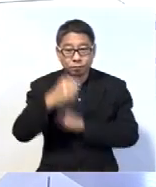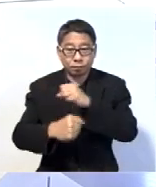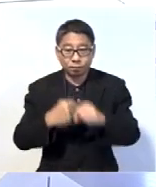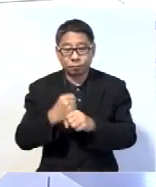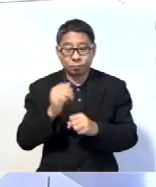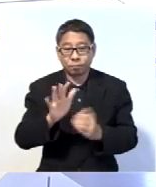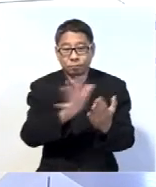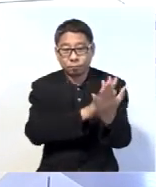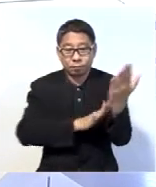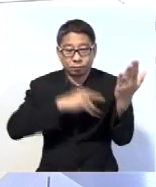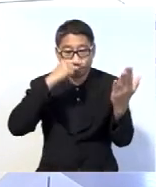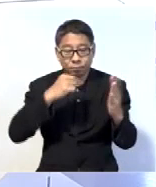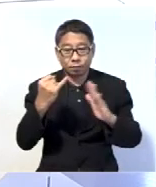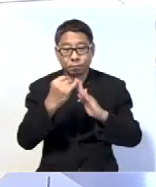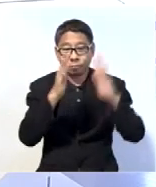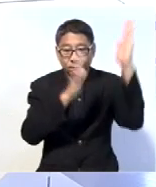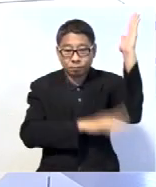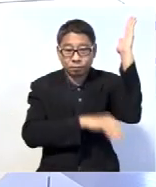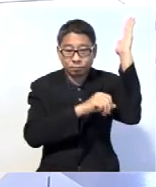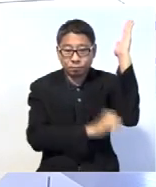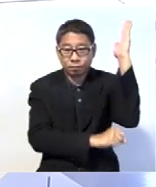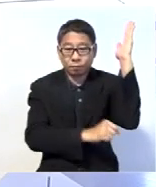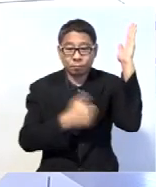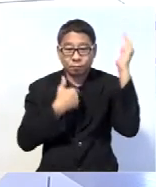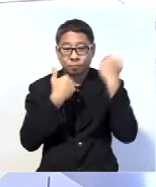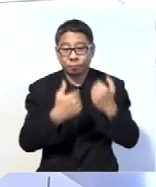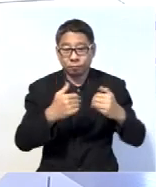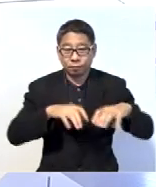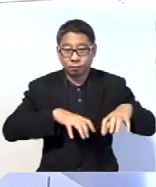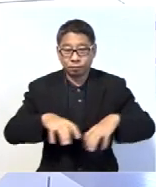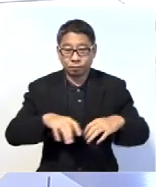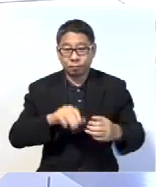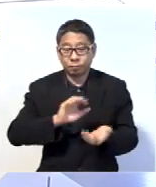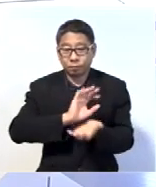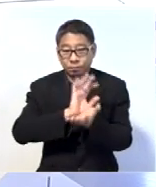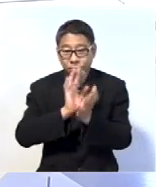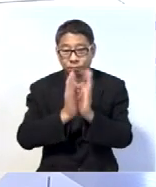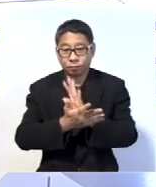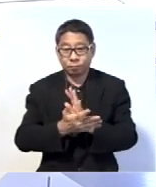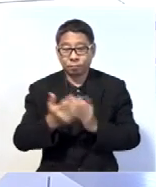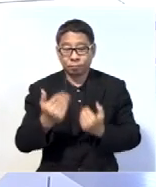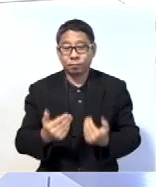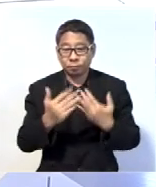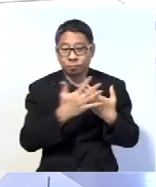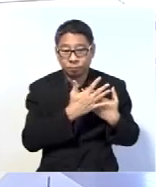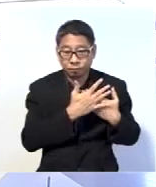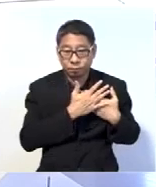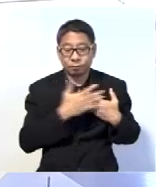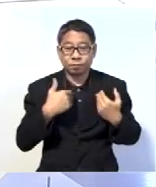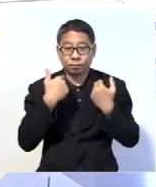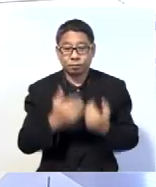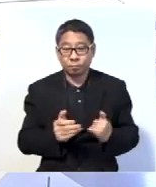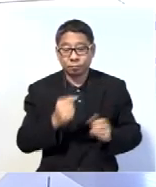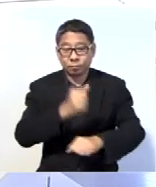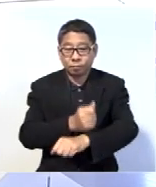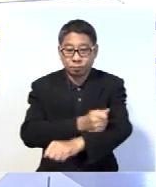ำหรับประเทศไทยอย่างที่จังหวัดสงขลาก็มีการจัดพริกนาร้างเป็นนารักนะคะเป็นการสร้างรายได้ให้แก่เ